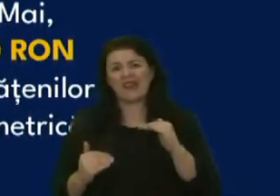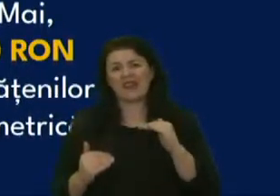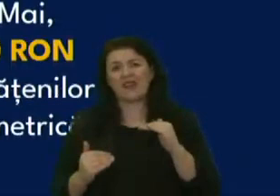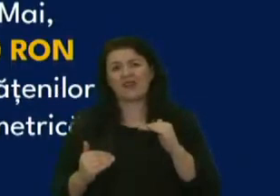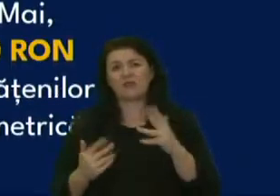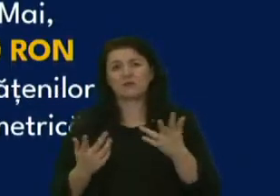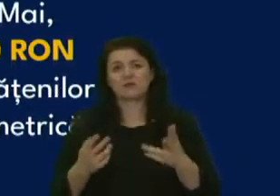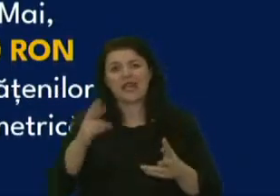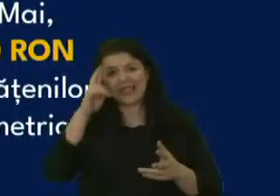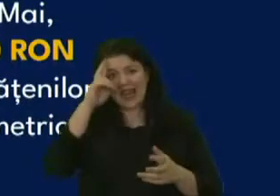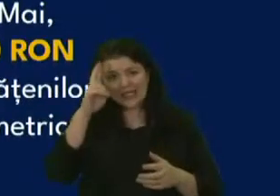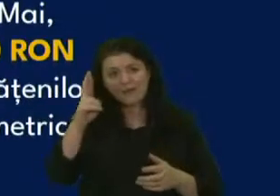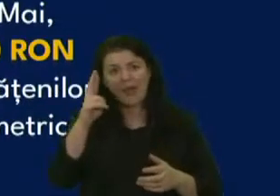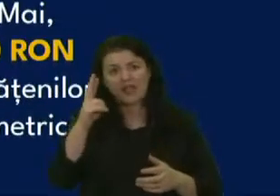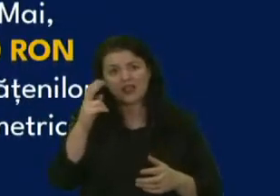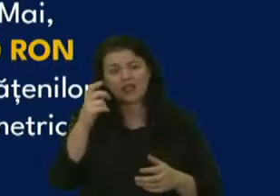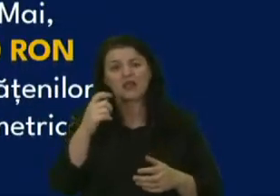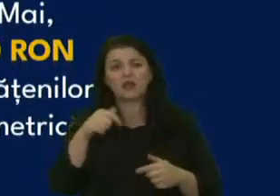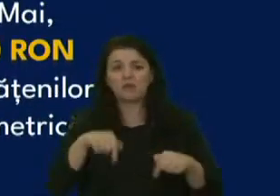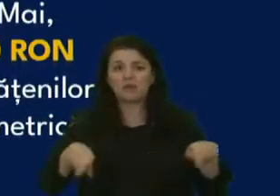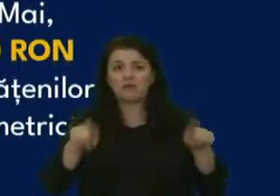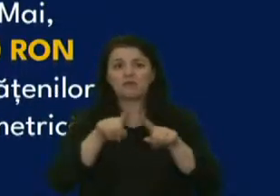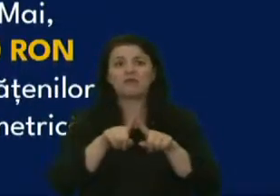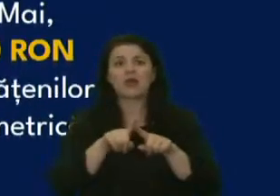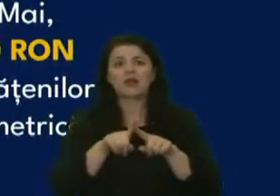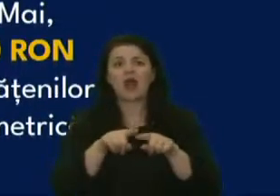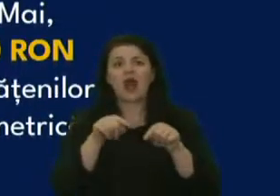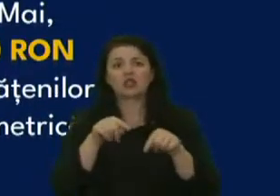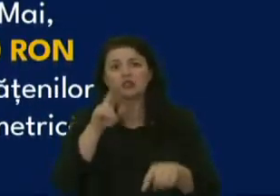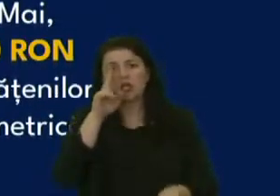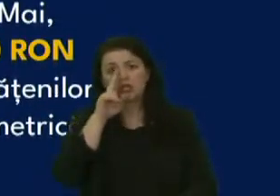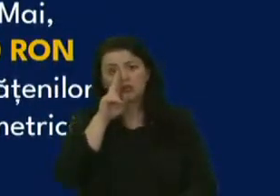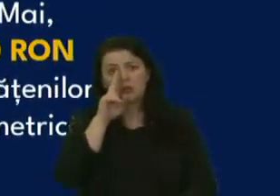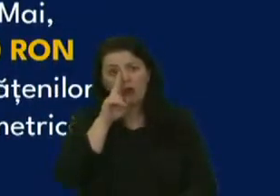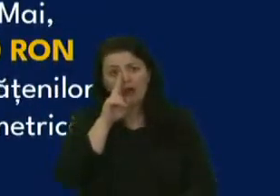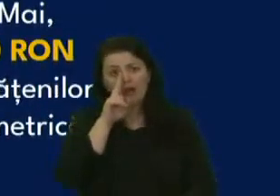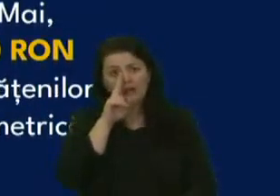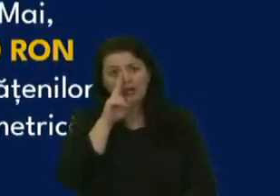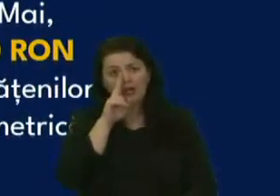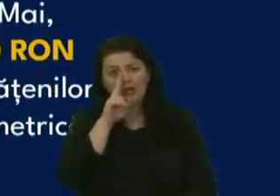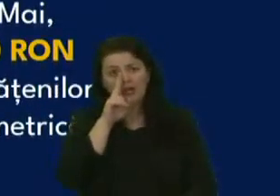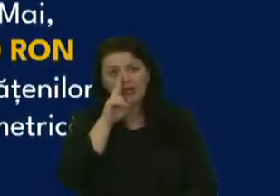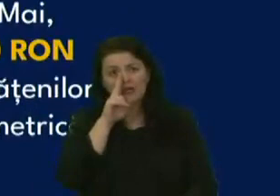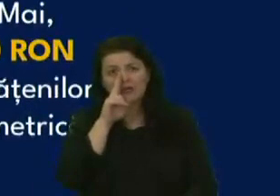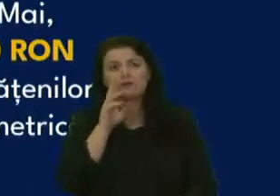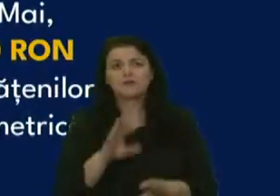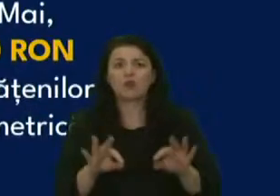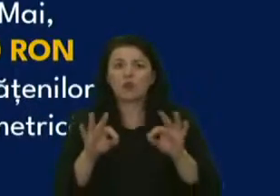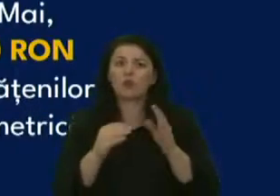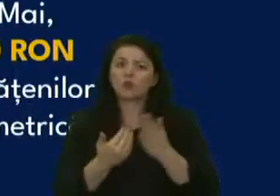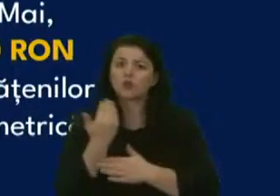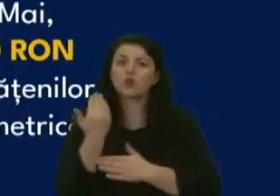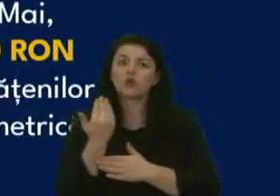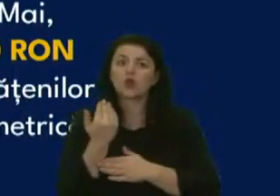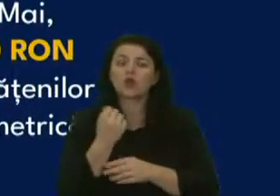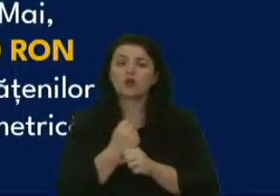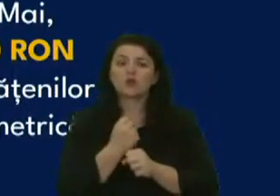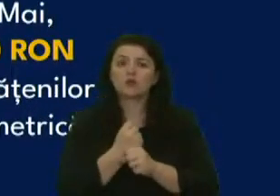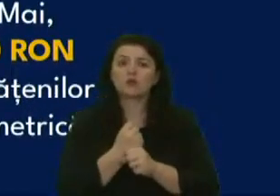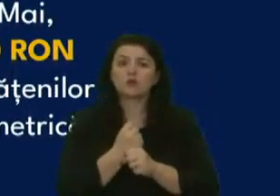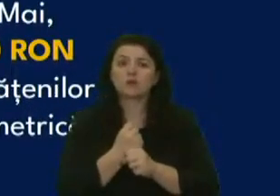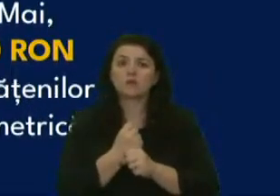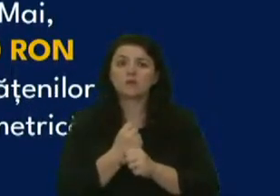din respect pentru cetățenii acestui oraș minunat aceste toalete repet care s de ultima generație și Oferă aceste facilități